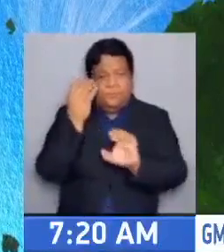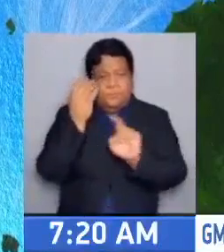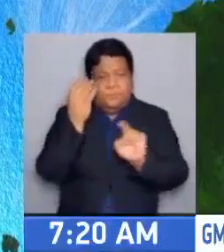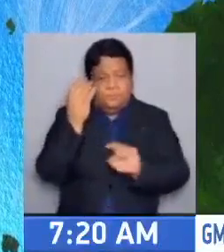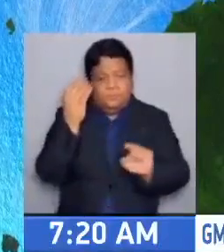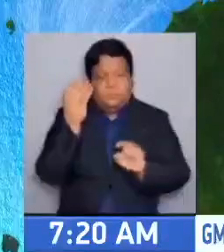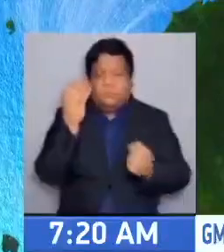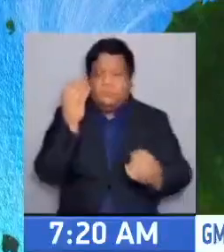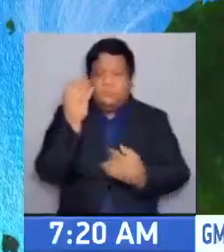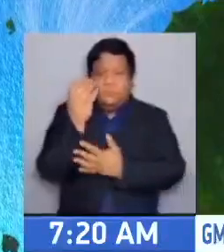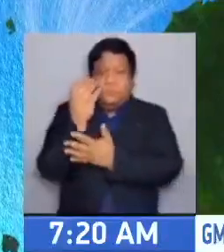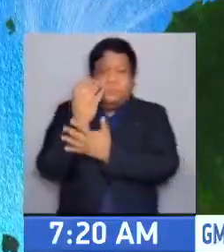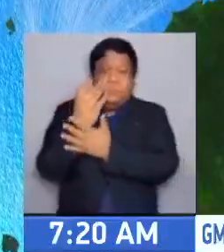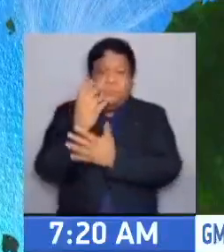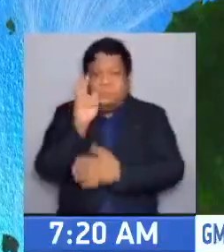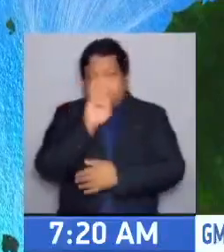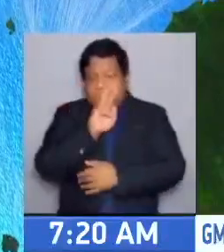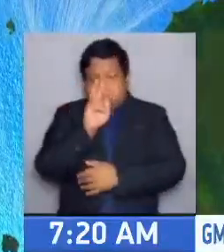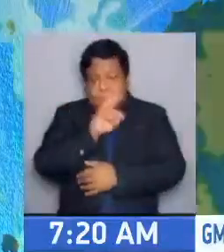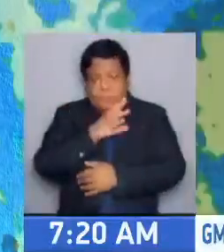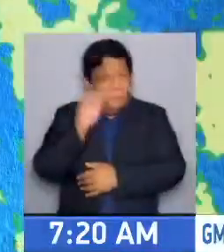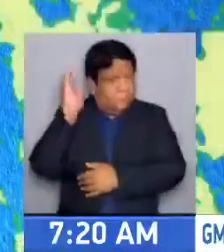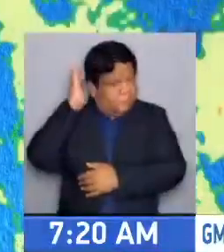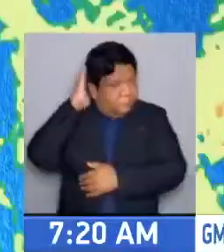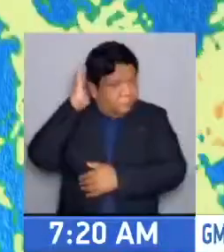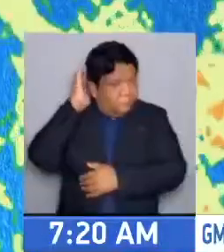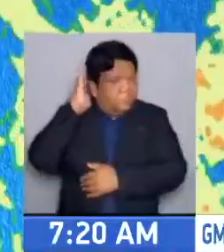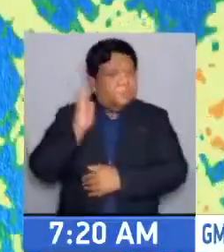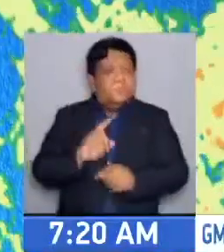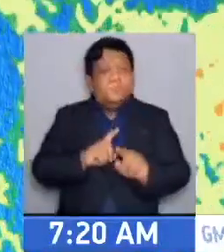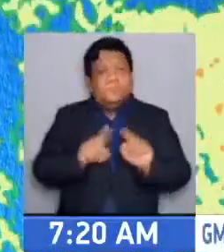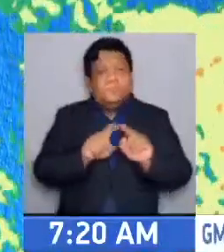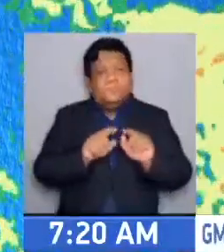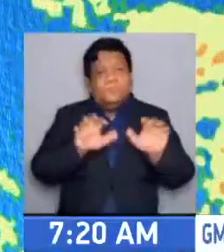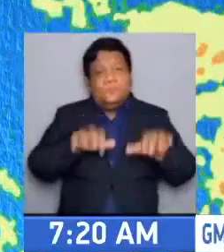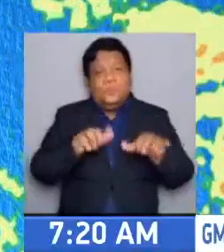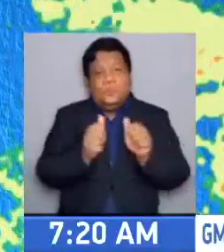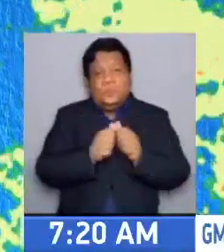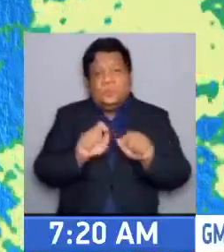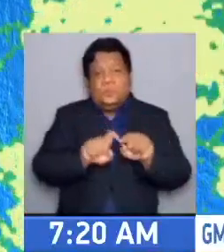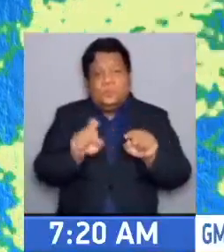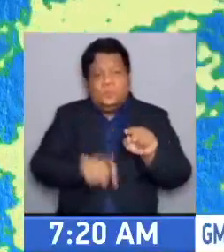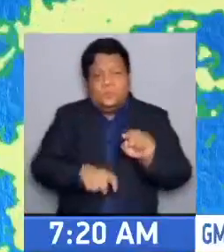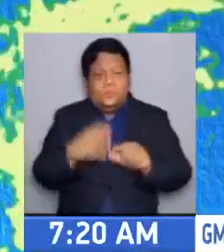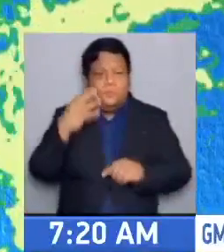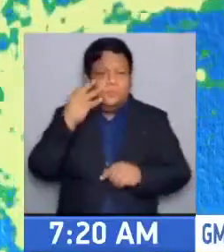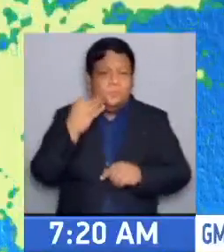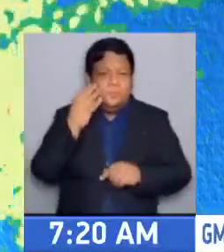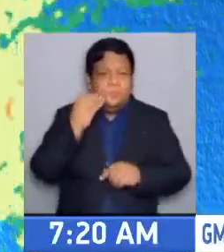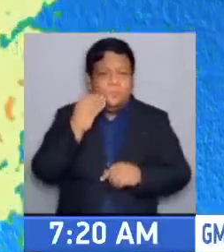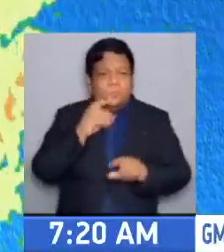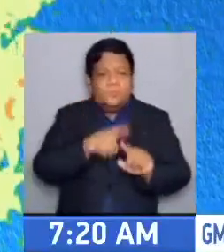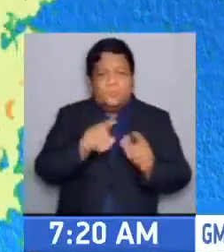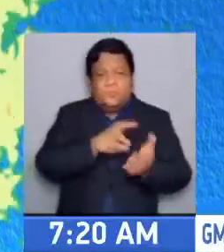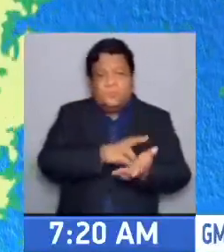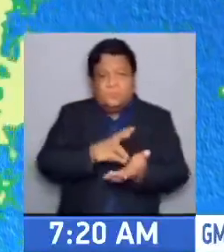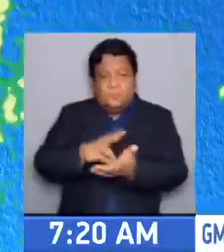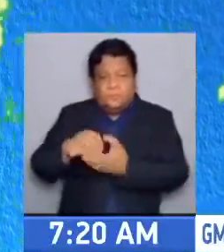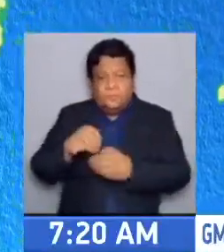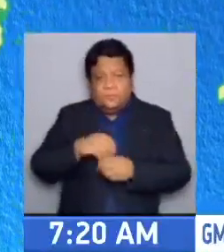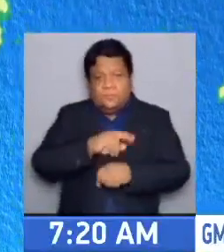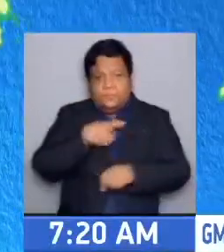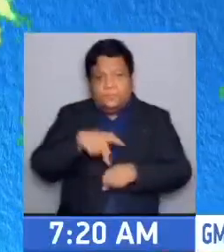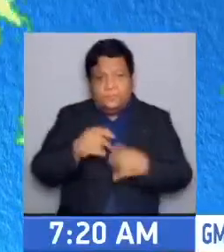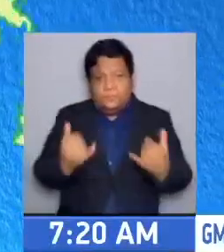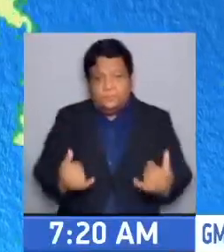ang Visayas at Mindanao. Mga local thunderstorm naman ang maranasan sa iba pang bahagi ng bansa ngayong araw.